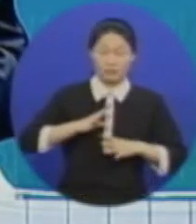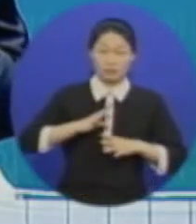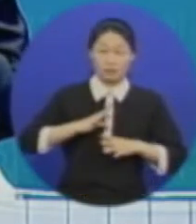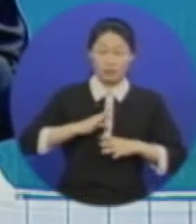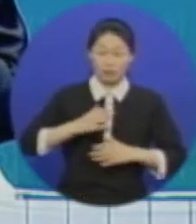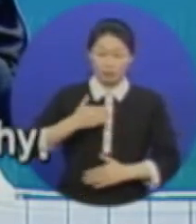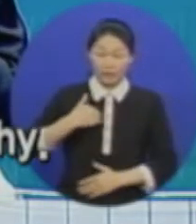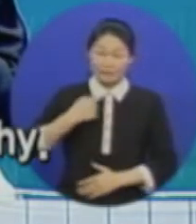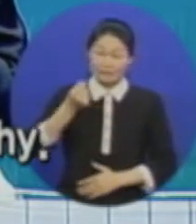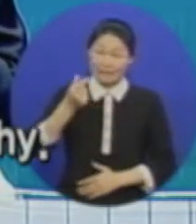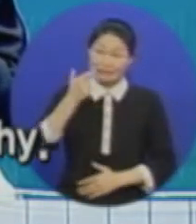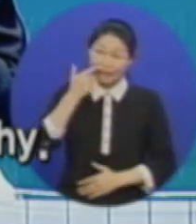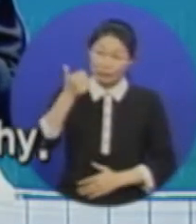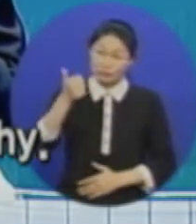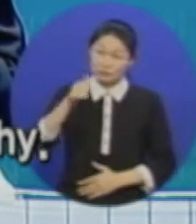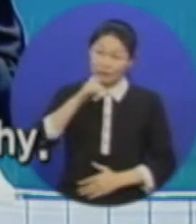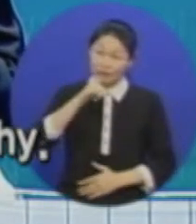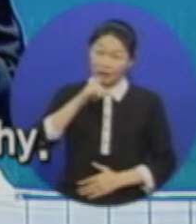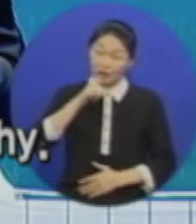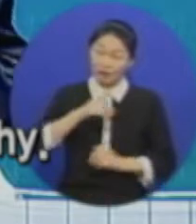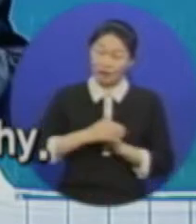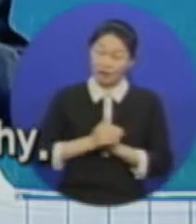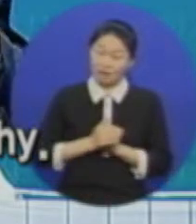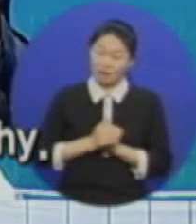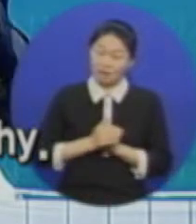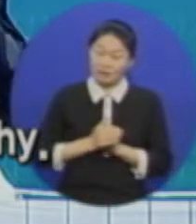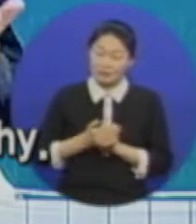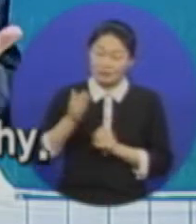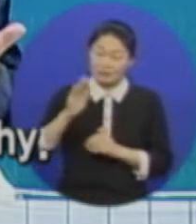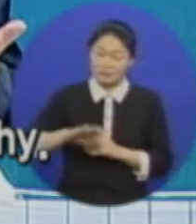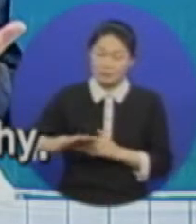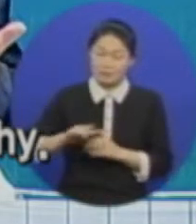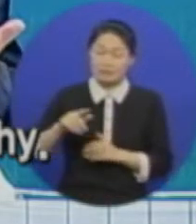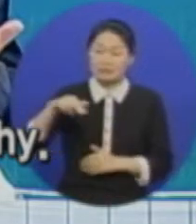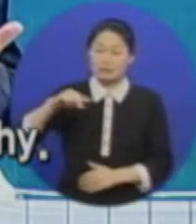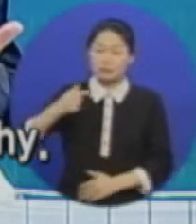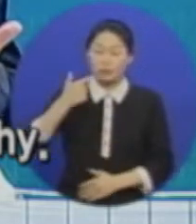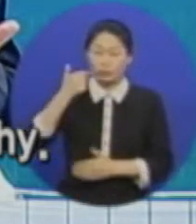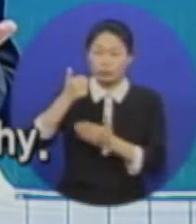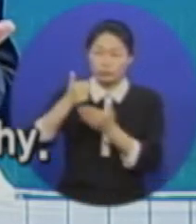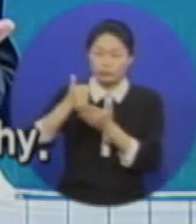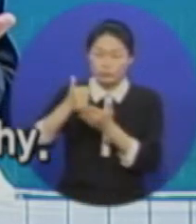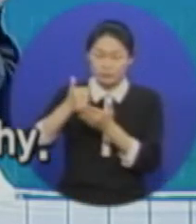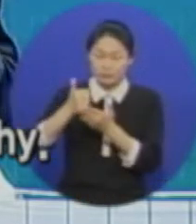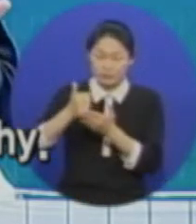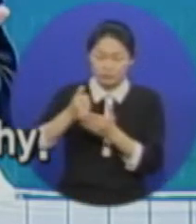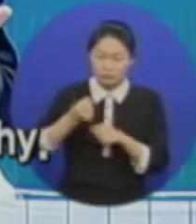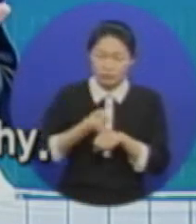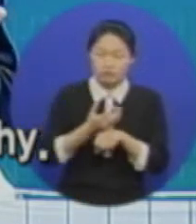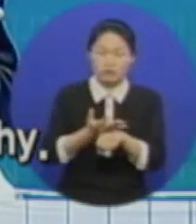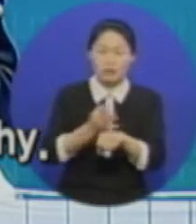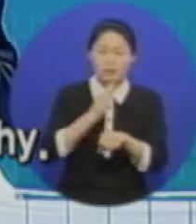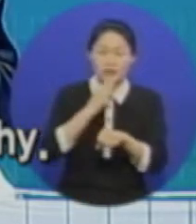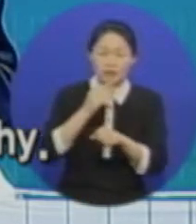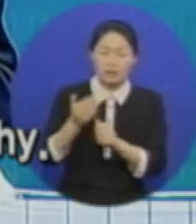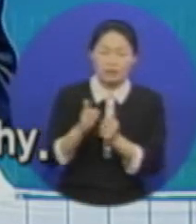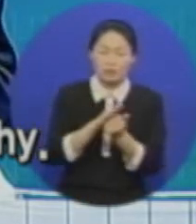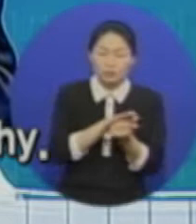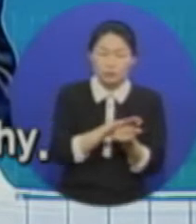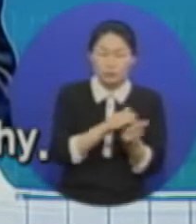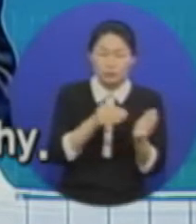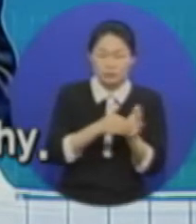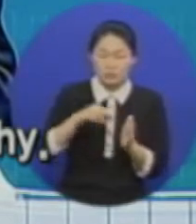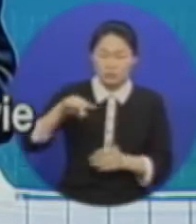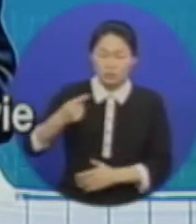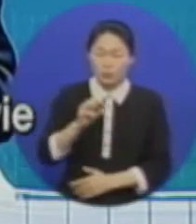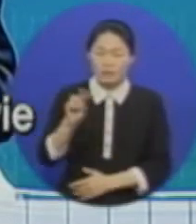내게 작은 아버지가 있나 그리고 그분이 전해지는 책을 보니까 고 손양원 목사님 일대기를 주는